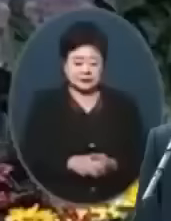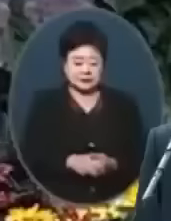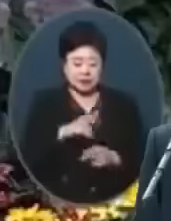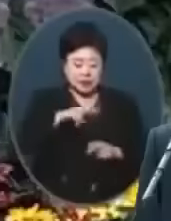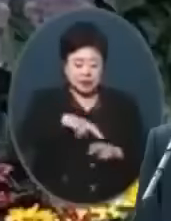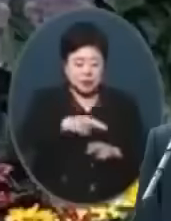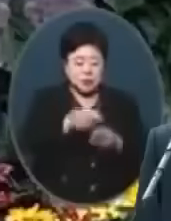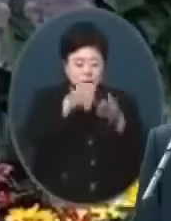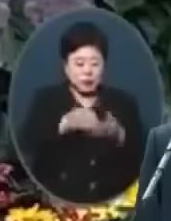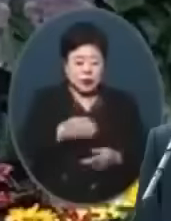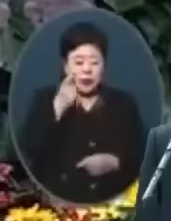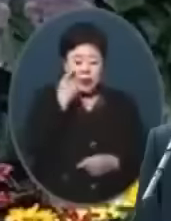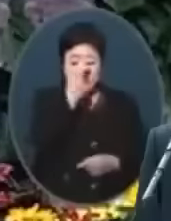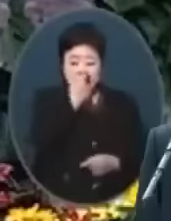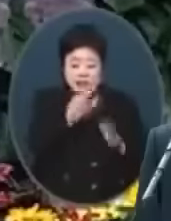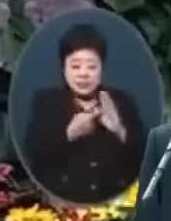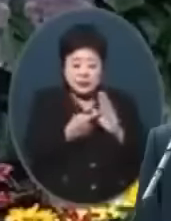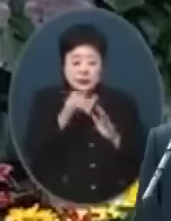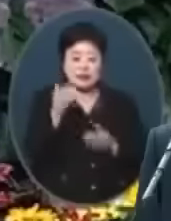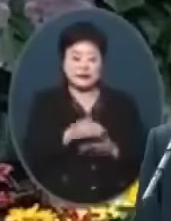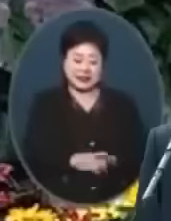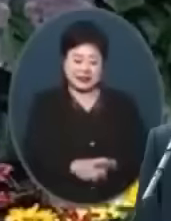선물을 통해서 증명이 되는 것입니다.